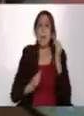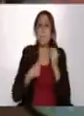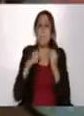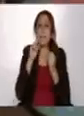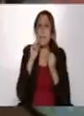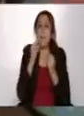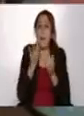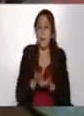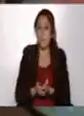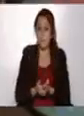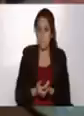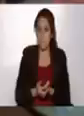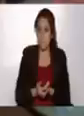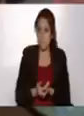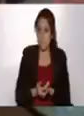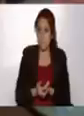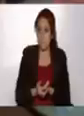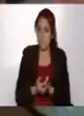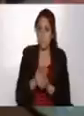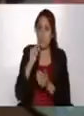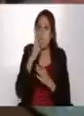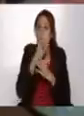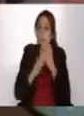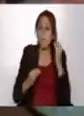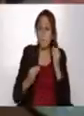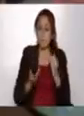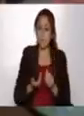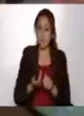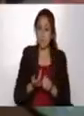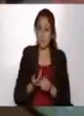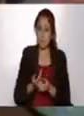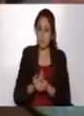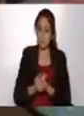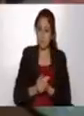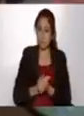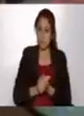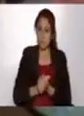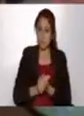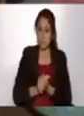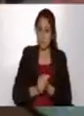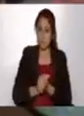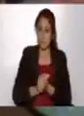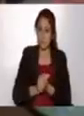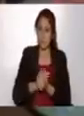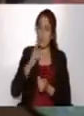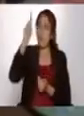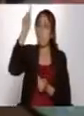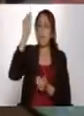ابني ابني اللي ما خلفتوش. فانا ده انا بقول له ايه؟ ربنا اهو،